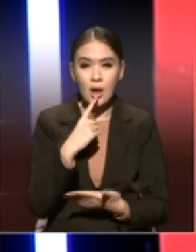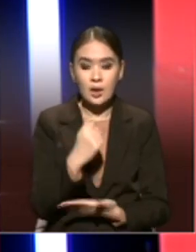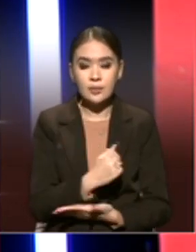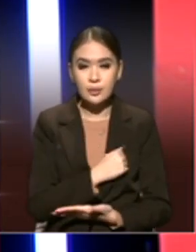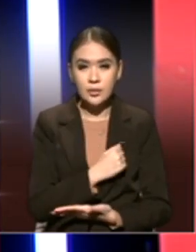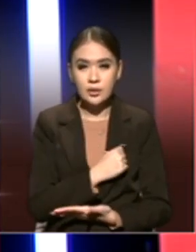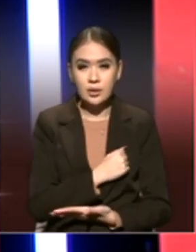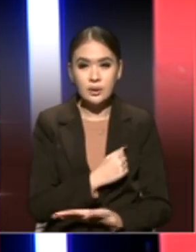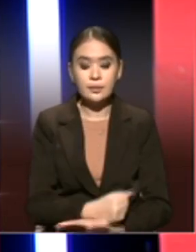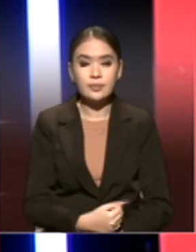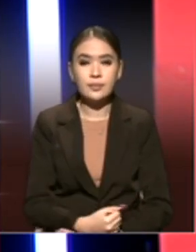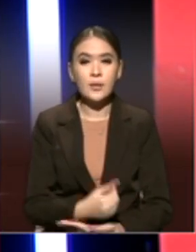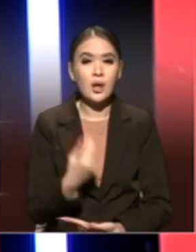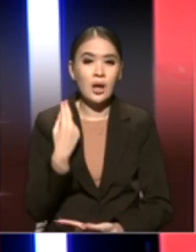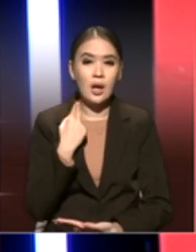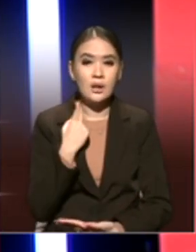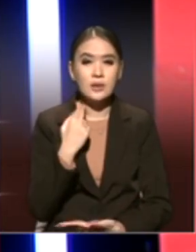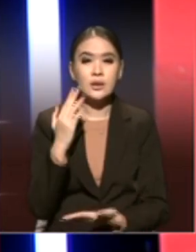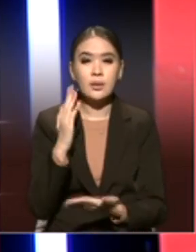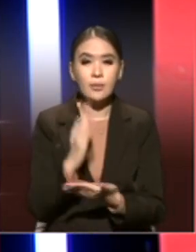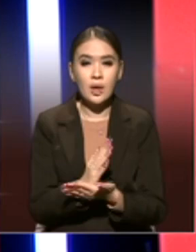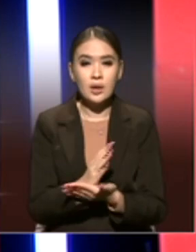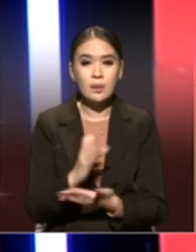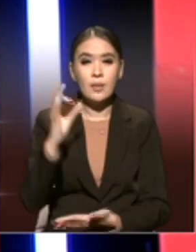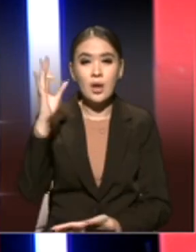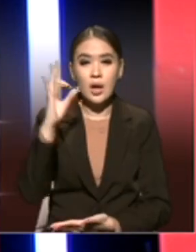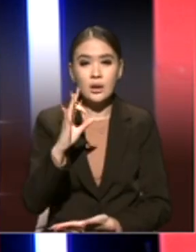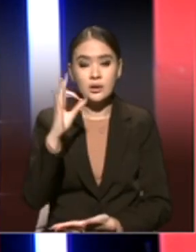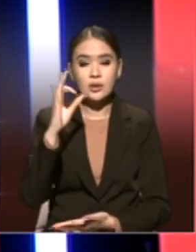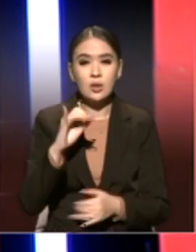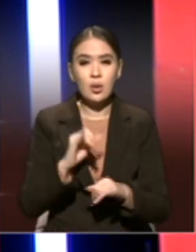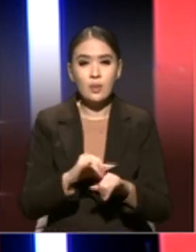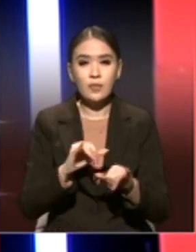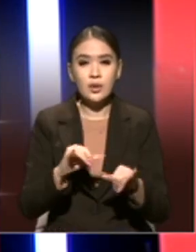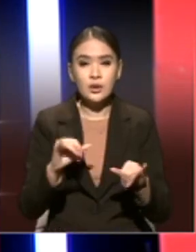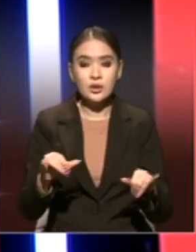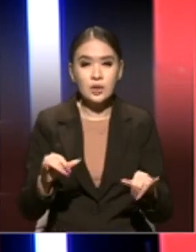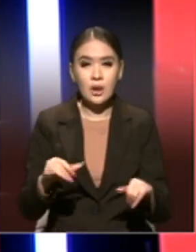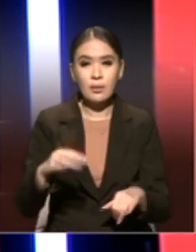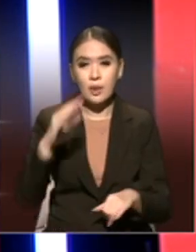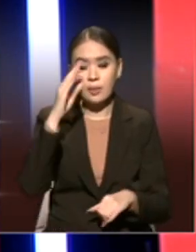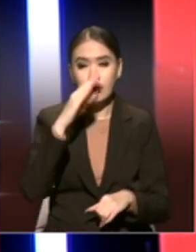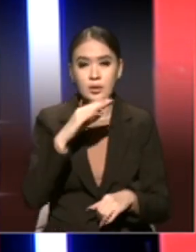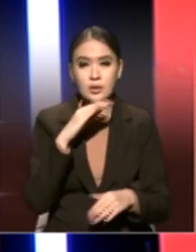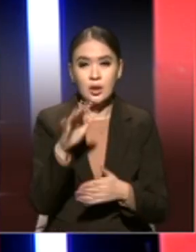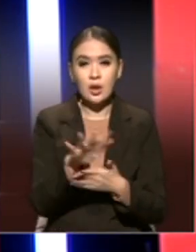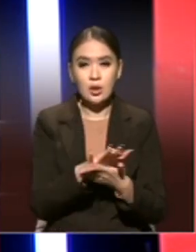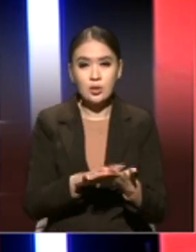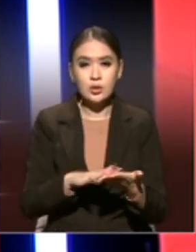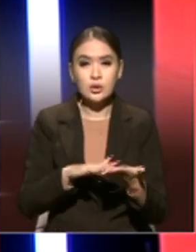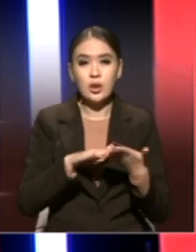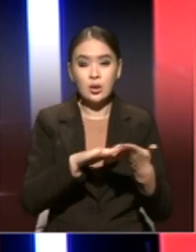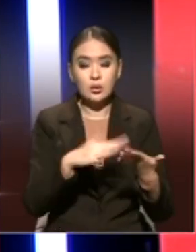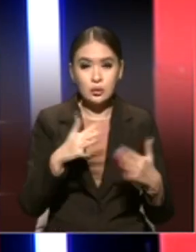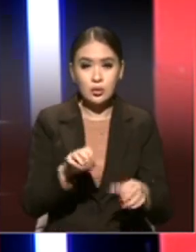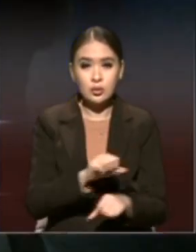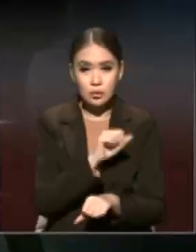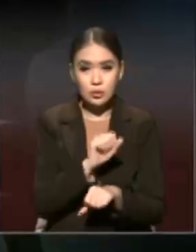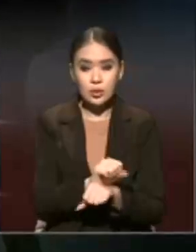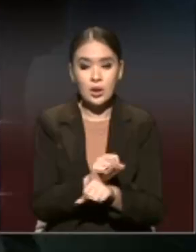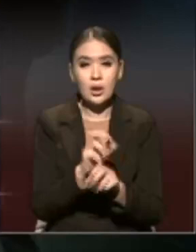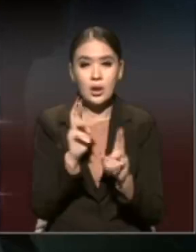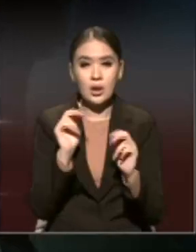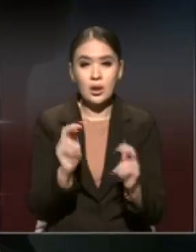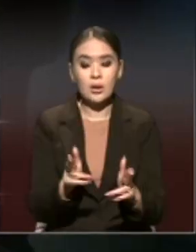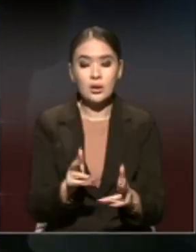жүр. Оның қарызы бар. Процент деген нәрсе бар ғой, пайыз өсе береді. Әкесі арыз жазғаннан кейін ол несие тоқтай ма? Бұл жерде сізге